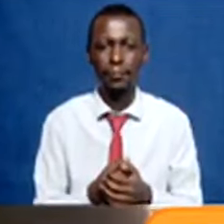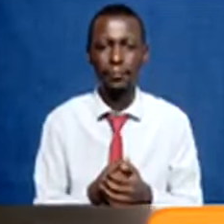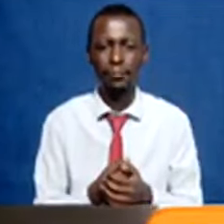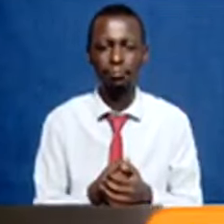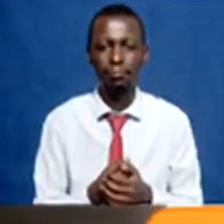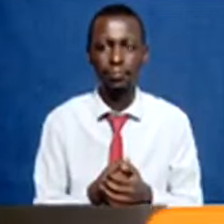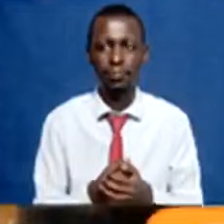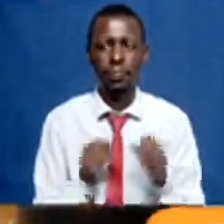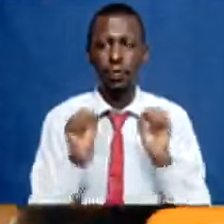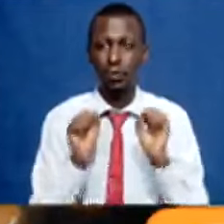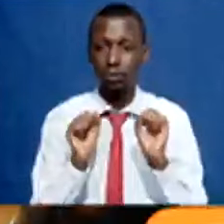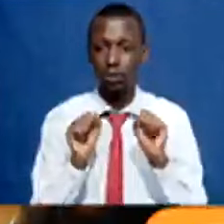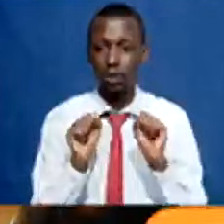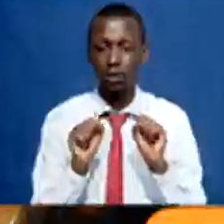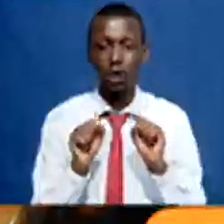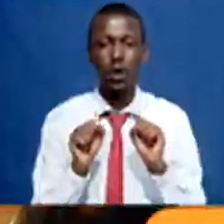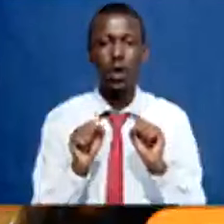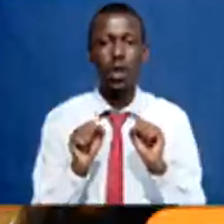recovering more bodies.